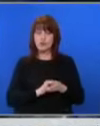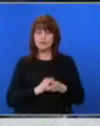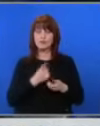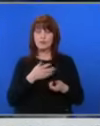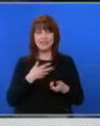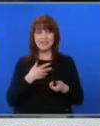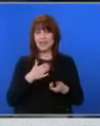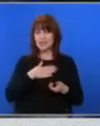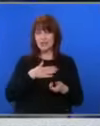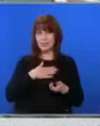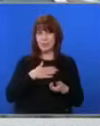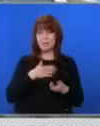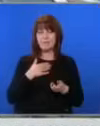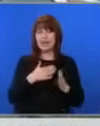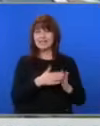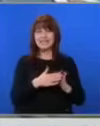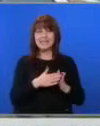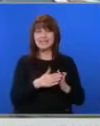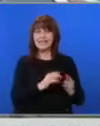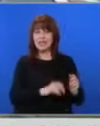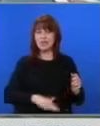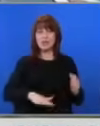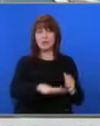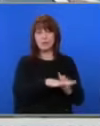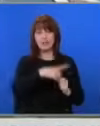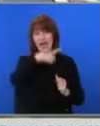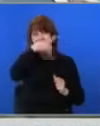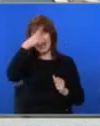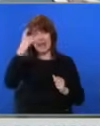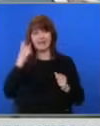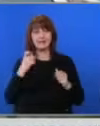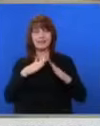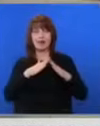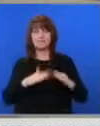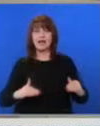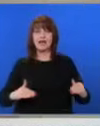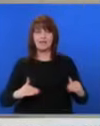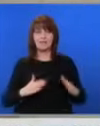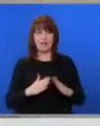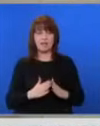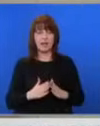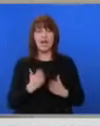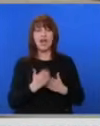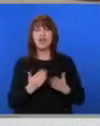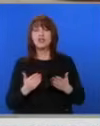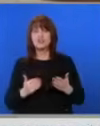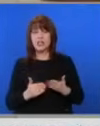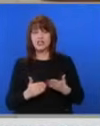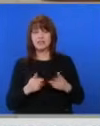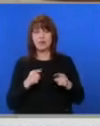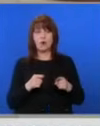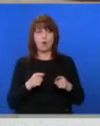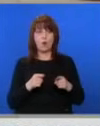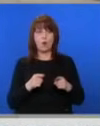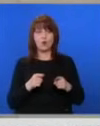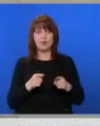за съсобственост, притежава съседния имот, върху който е построена лятната резиденция. Парцела си в част от